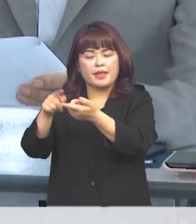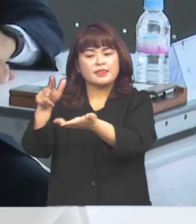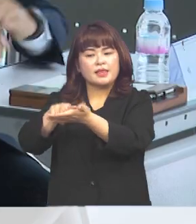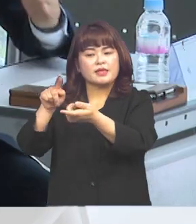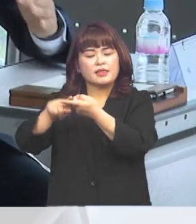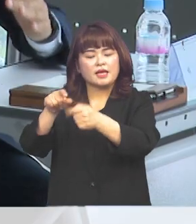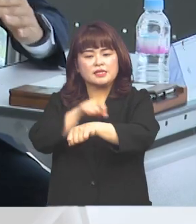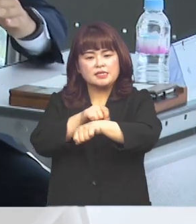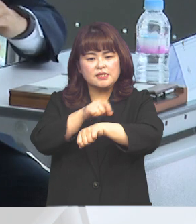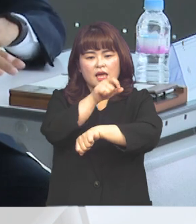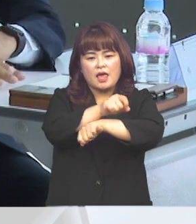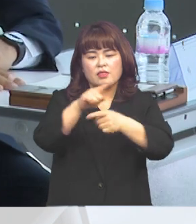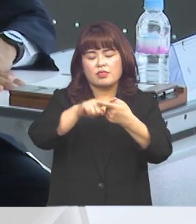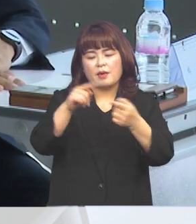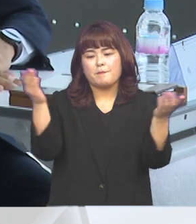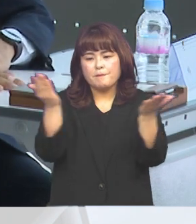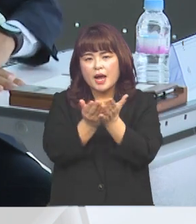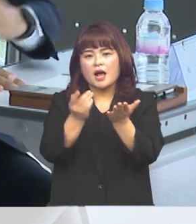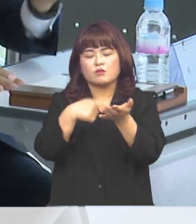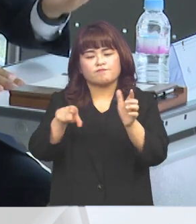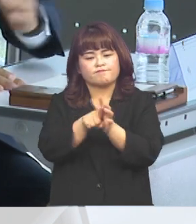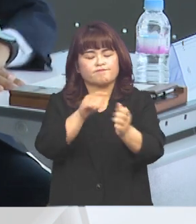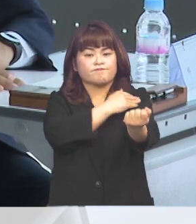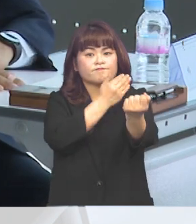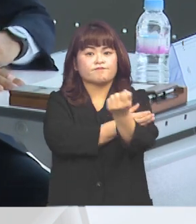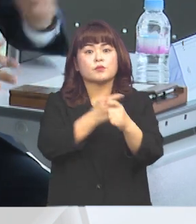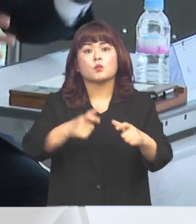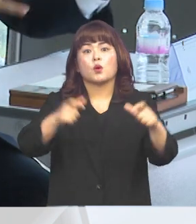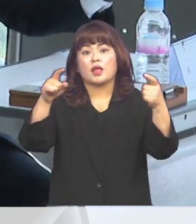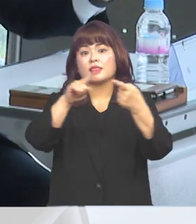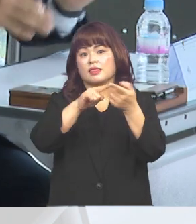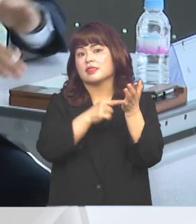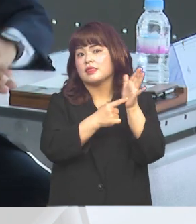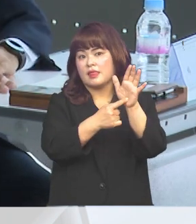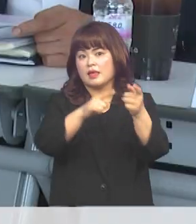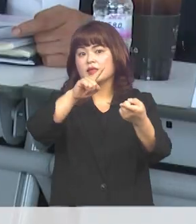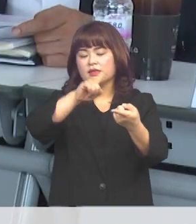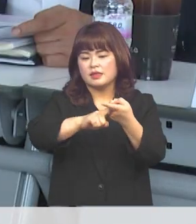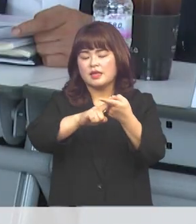제정해 특례시다운 행정을 펼치도록 권한을 확대하겠다고